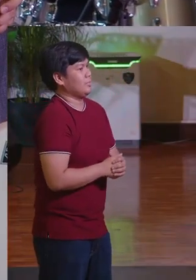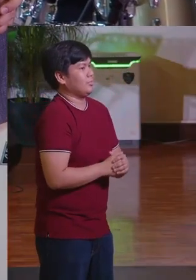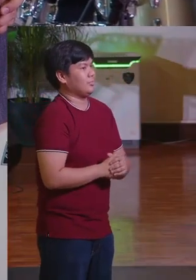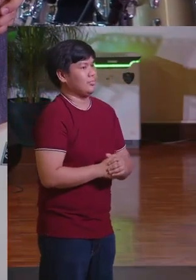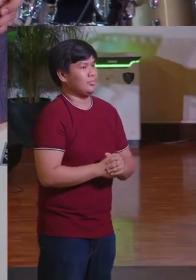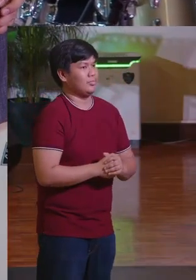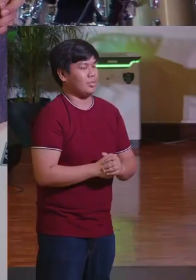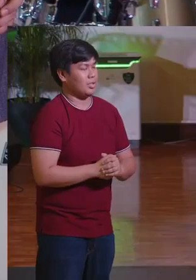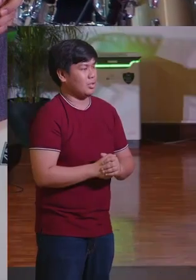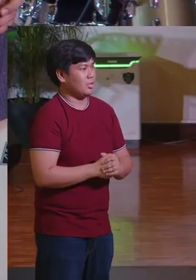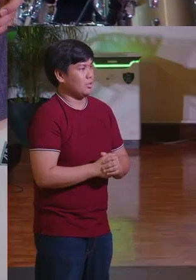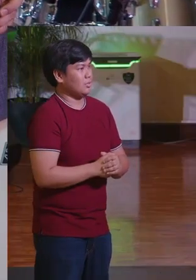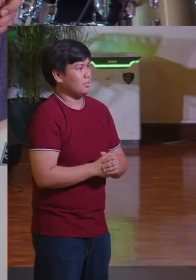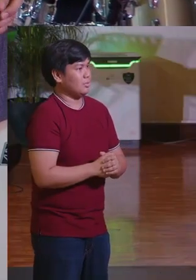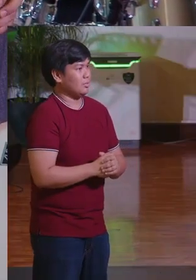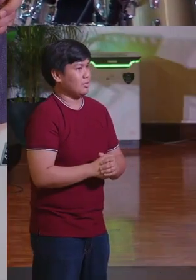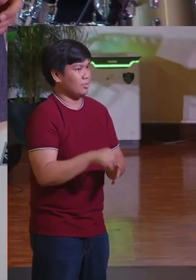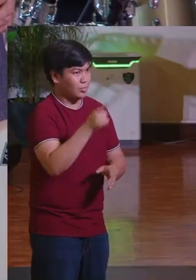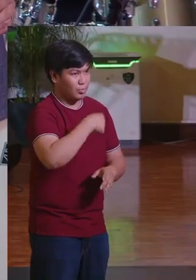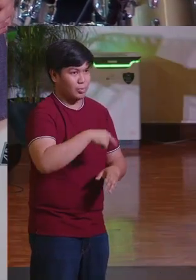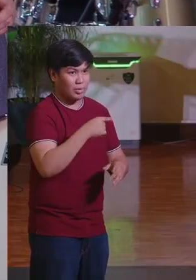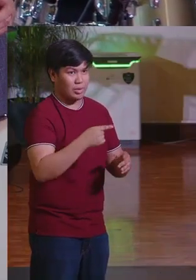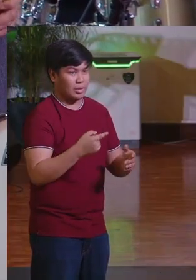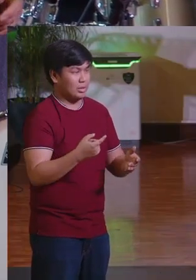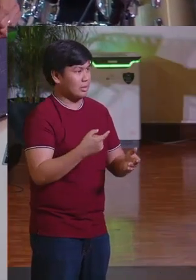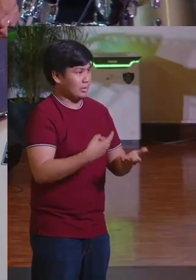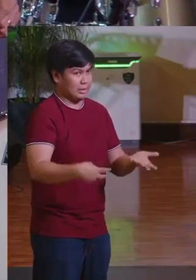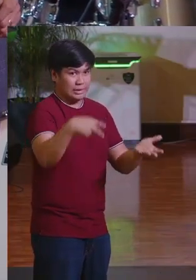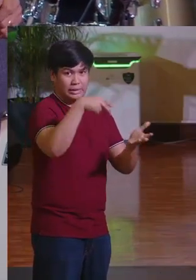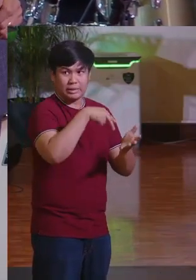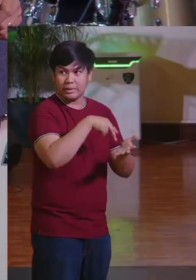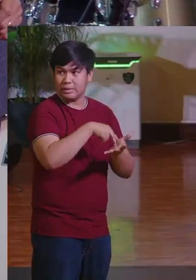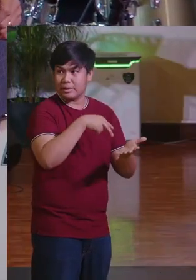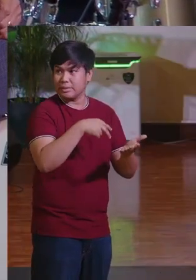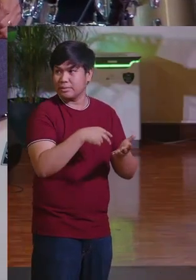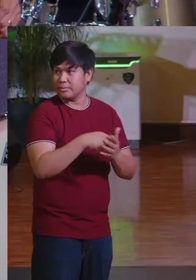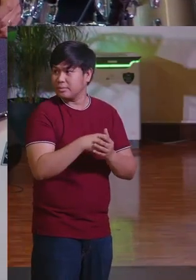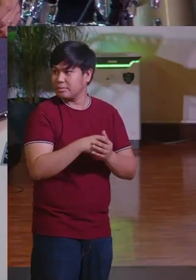landas. Tayo po ay manalangin pangtapos.